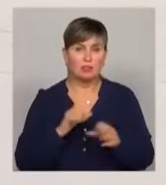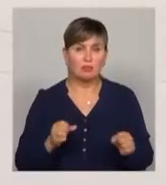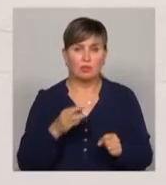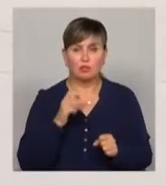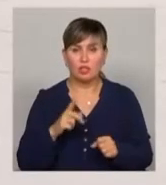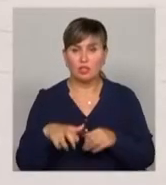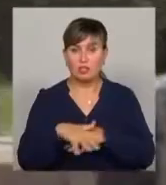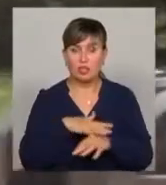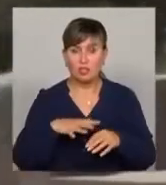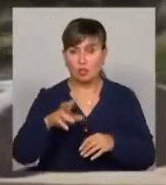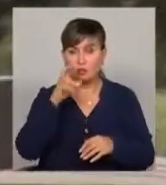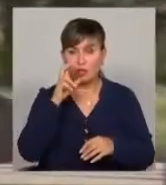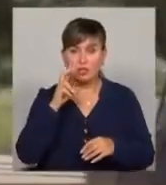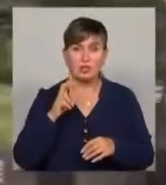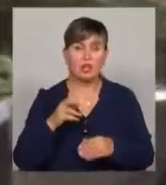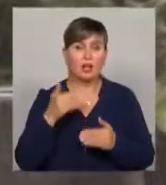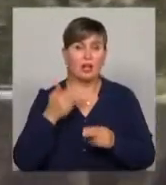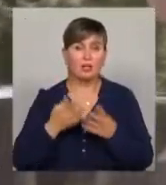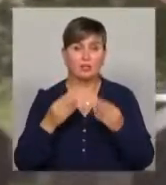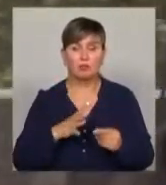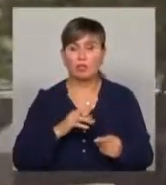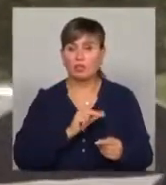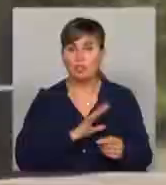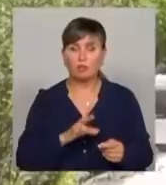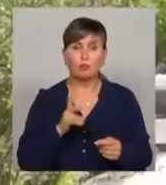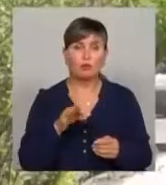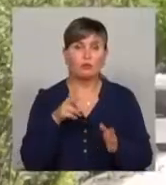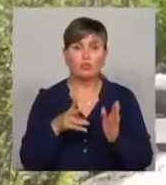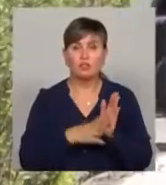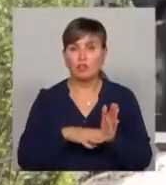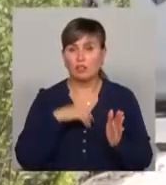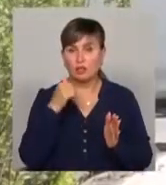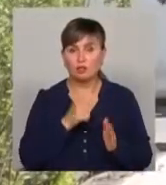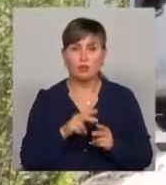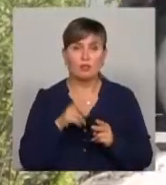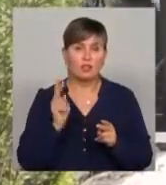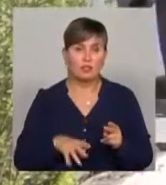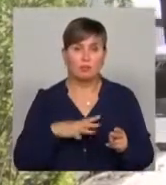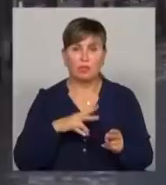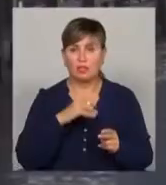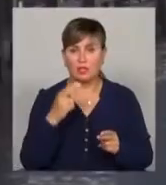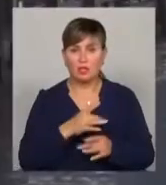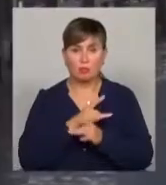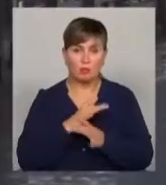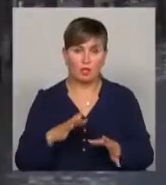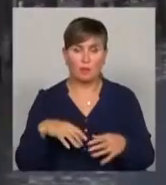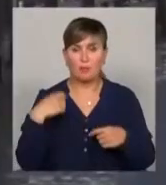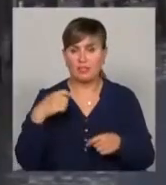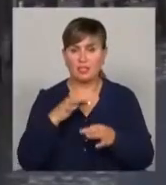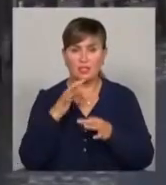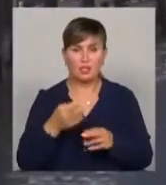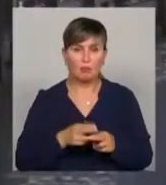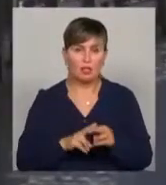страны государственности. Ранее этот день был нерабочим, но в 2009 году перестал быть национальным праздником. Президент сказал, что при